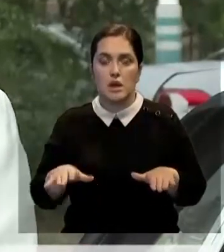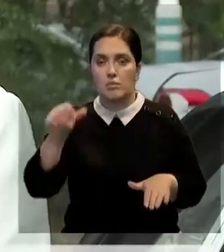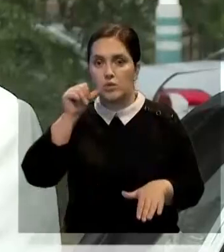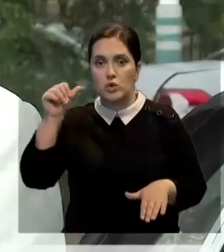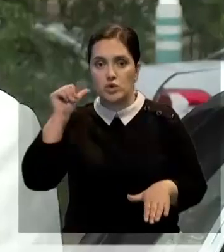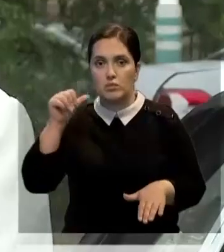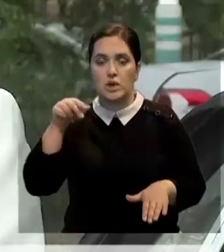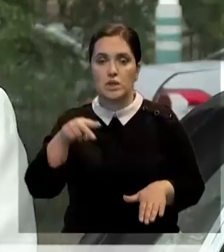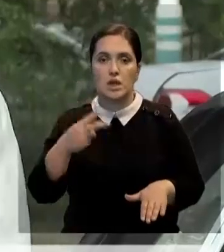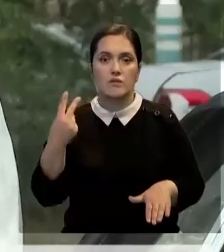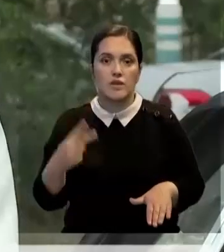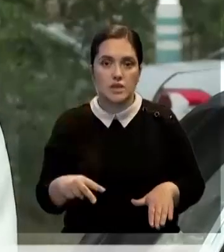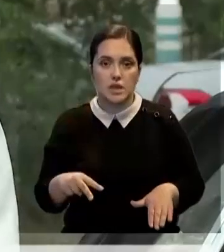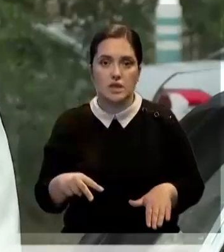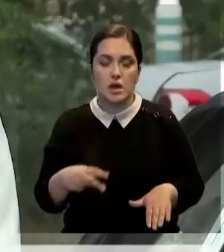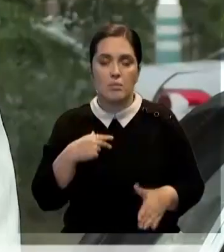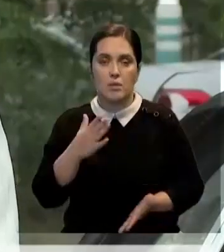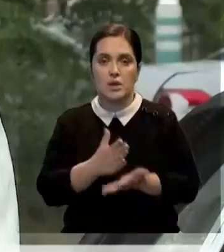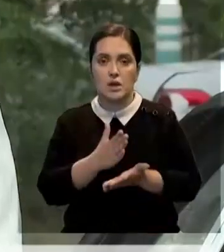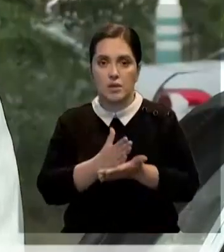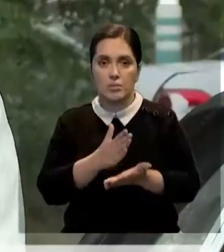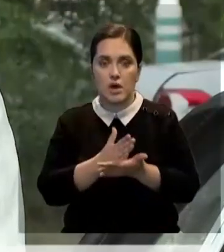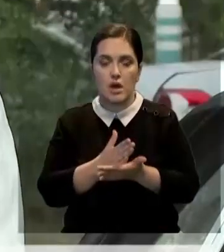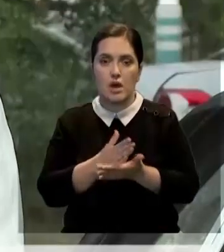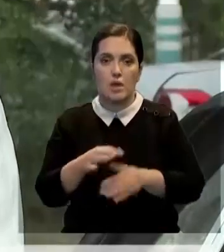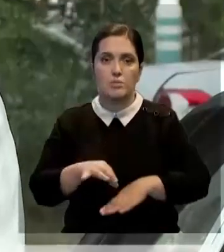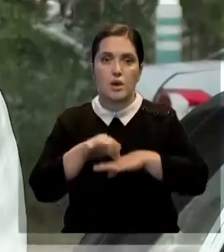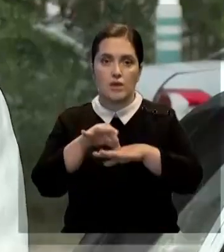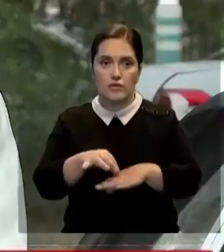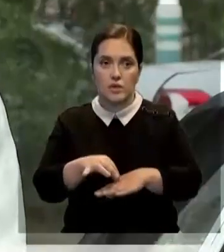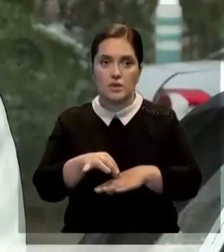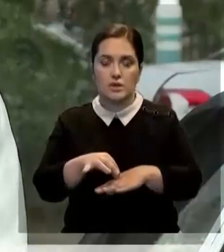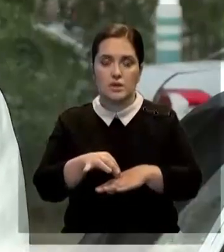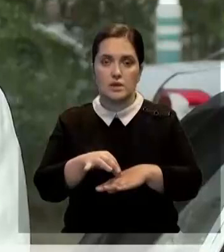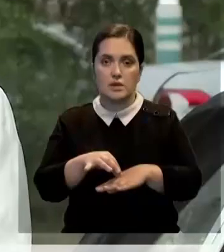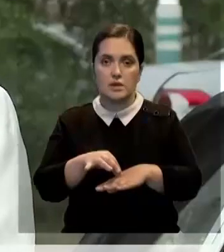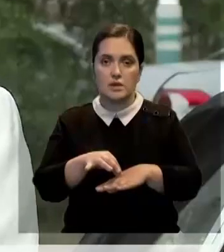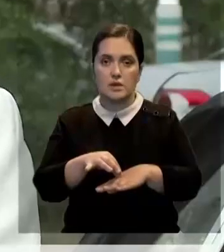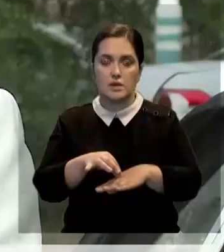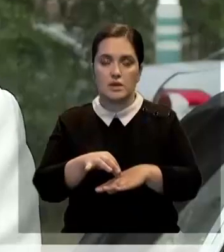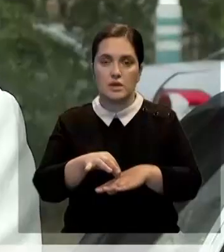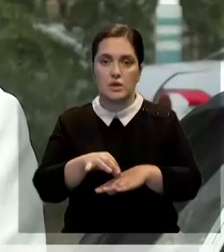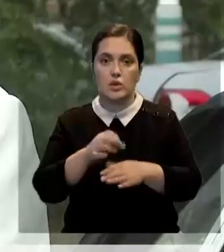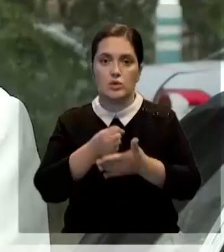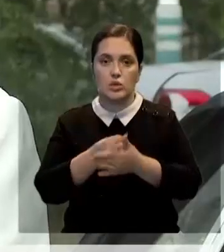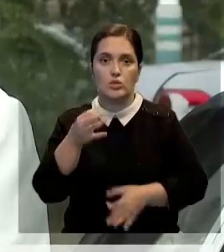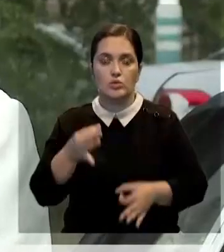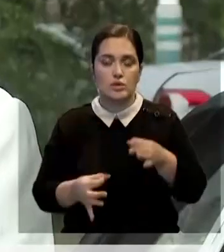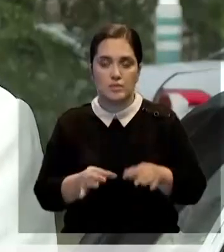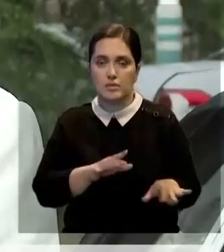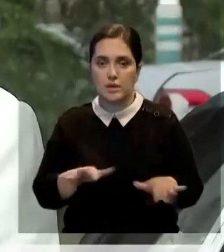с 2020 года вот работа в этом направлении проводится, даже доходит до судебных